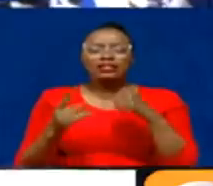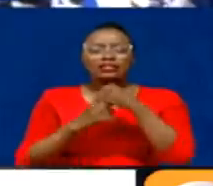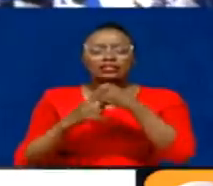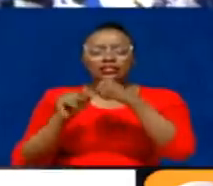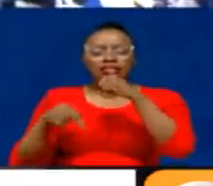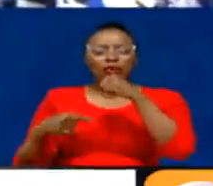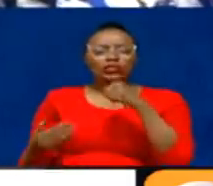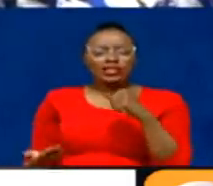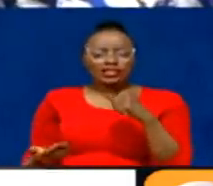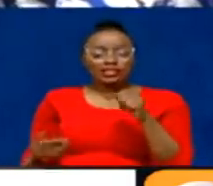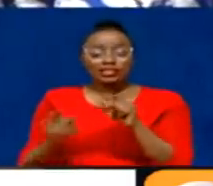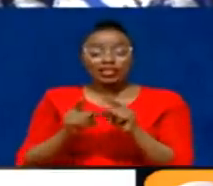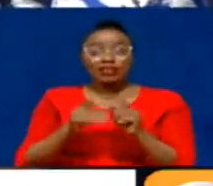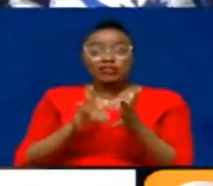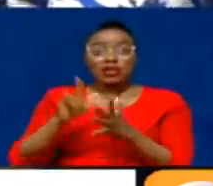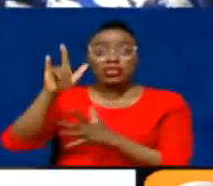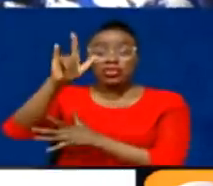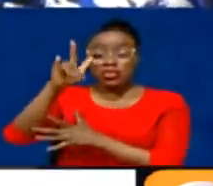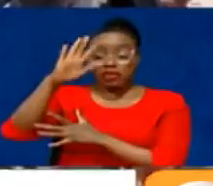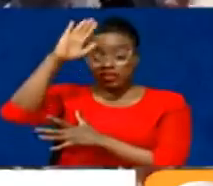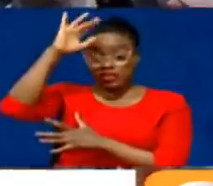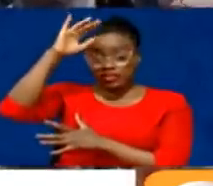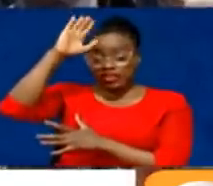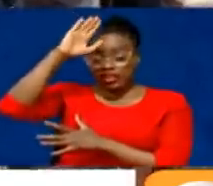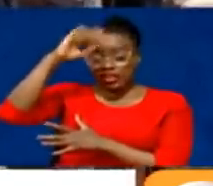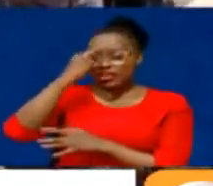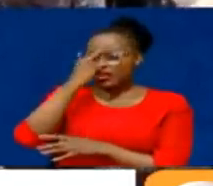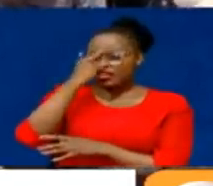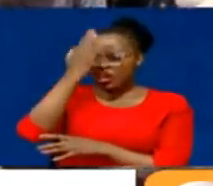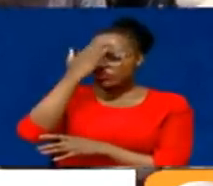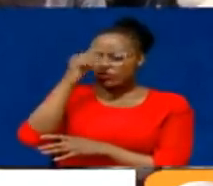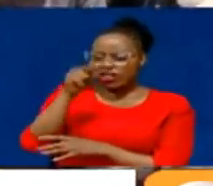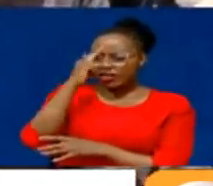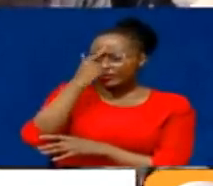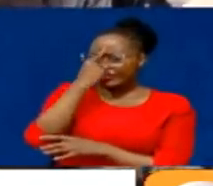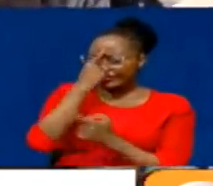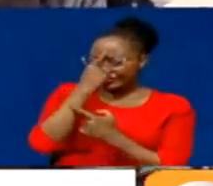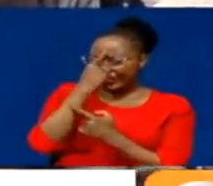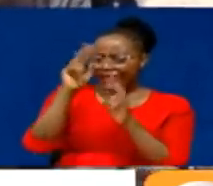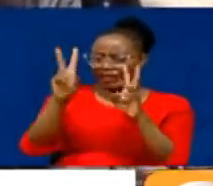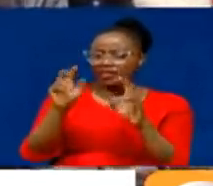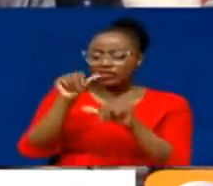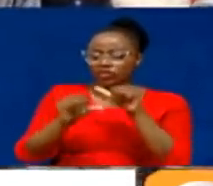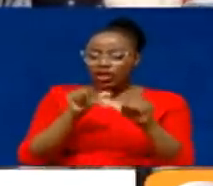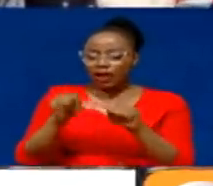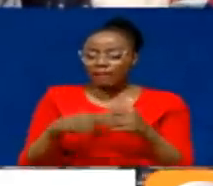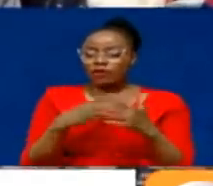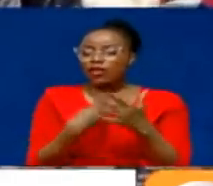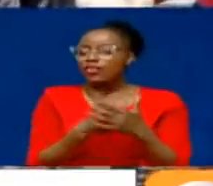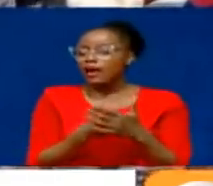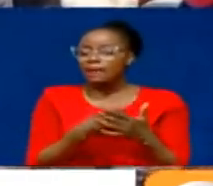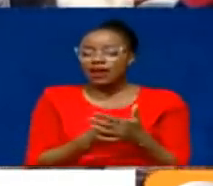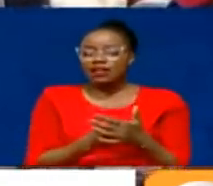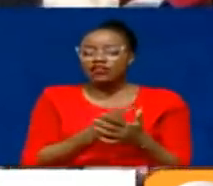6,000. Na alienda ngambo kama huko India, aende akajua huko India, hii kitu ya pesa